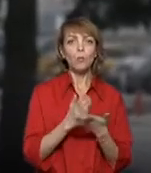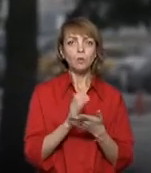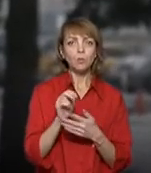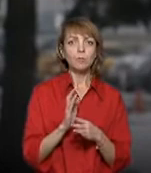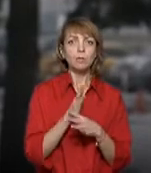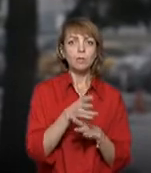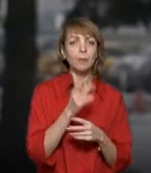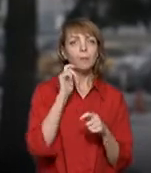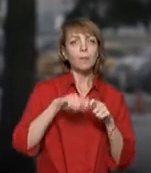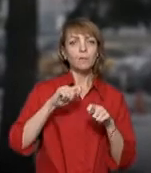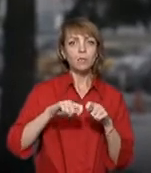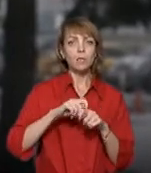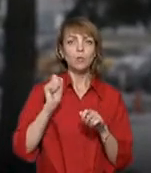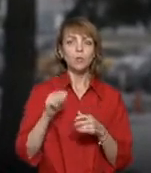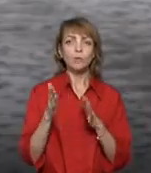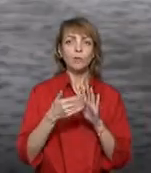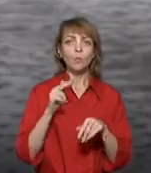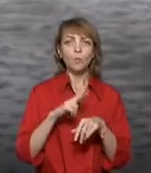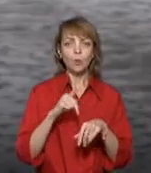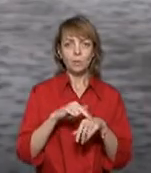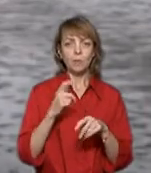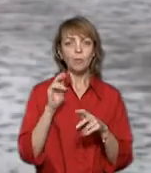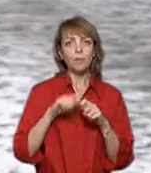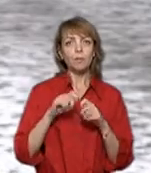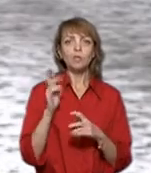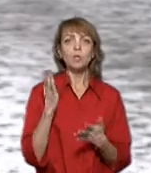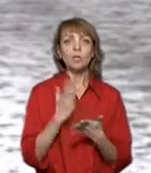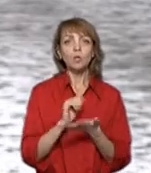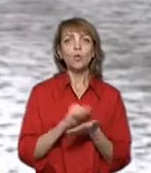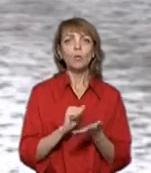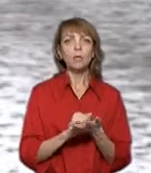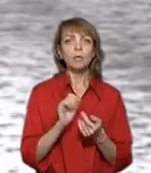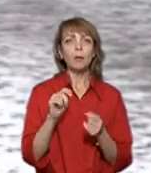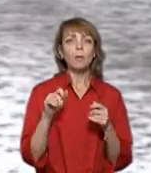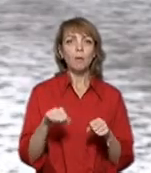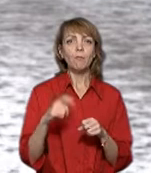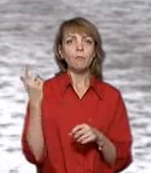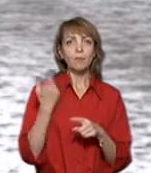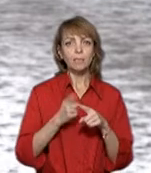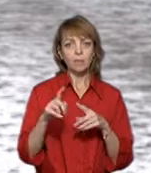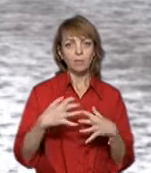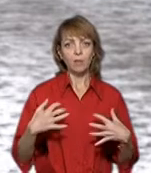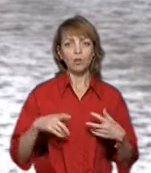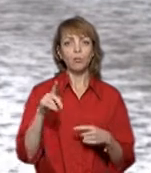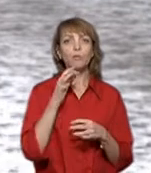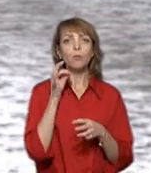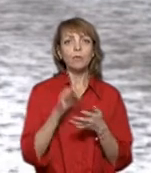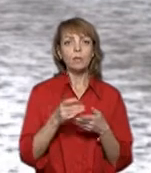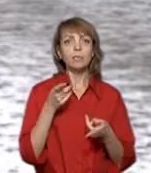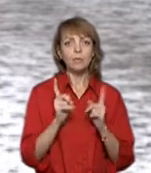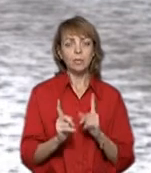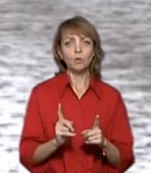підійти і перевірити. Можна викликати поліцію, перевірити, чи є документи на право власності на цих тварин, щоб вони відповідали